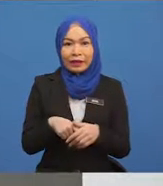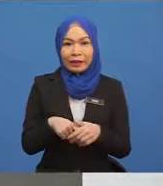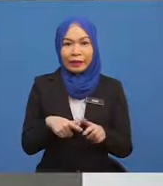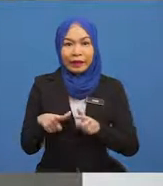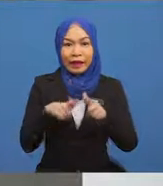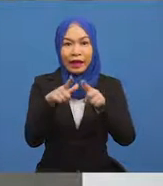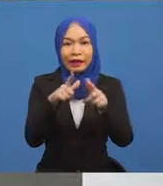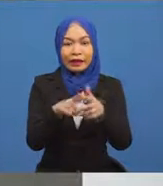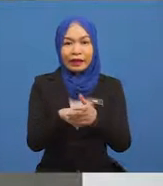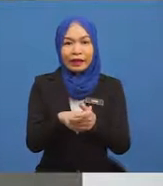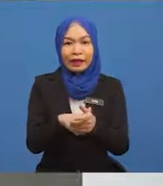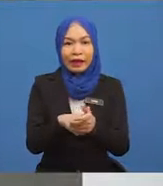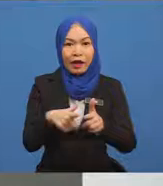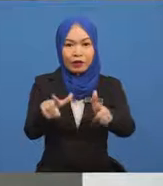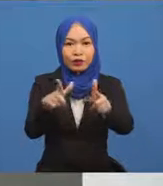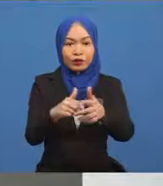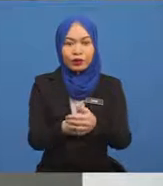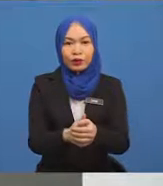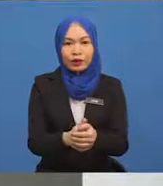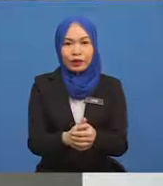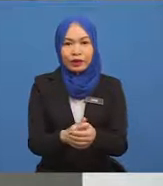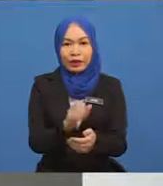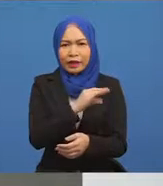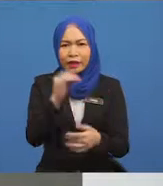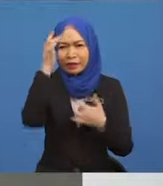dan mengalami kekejangan otot?